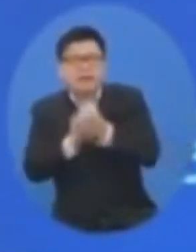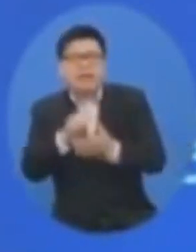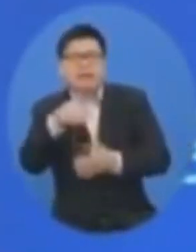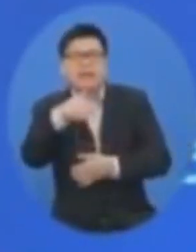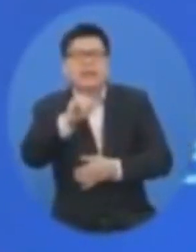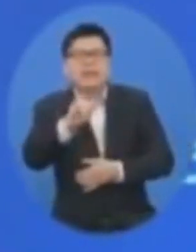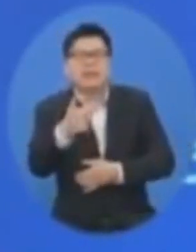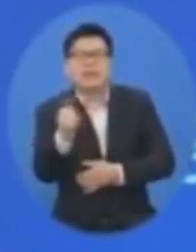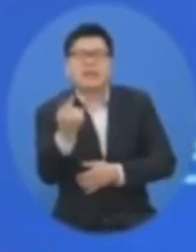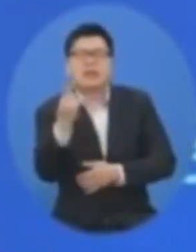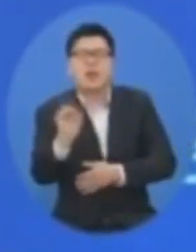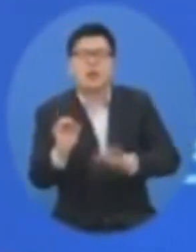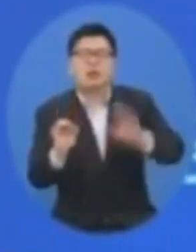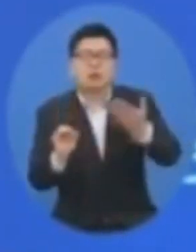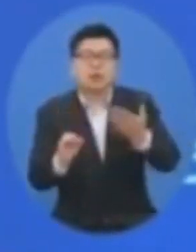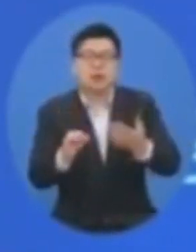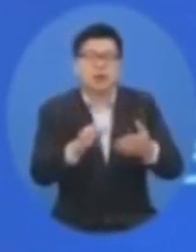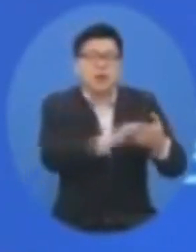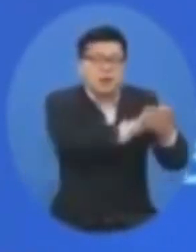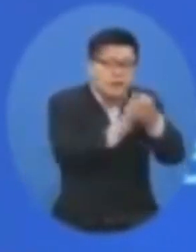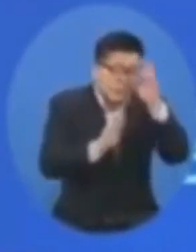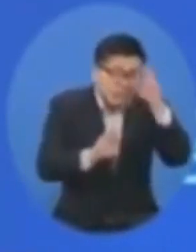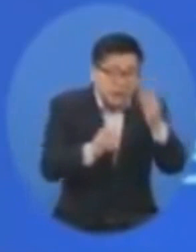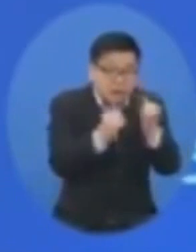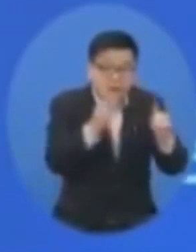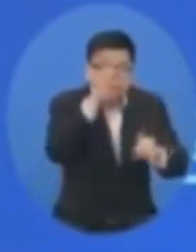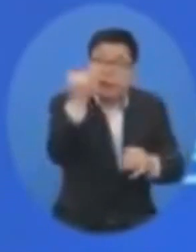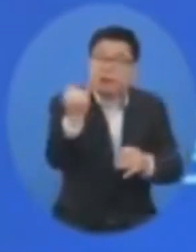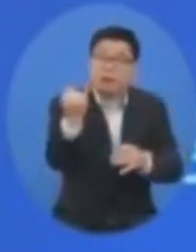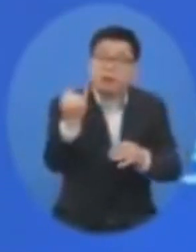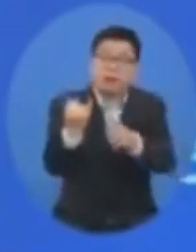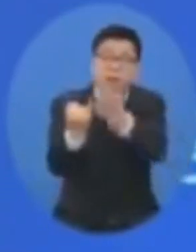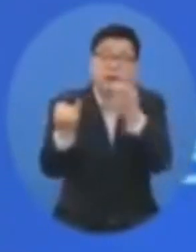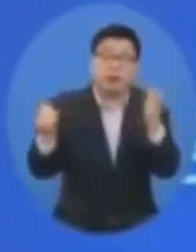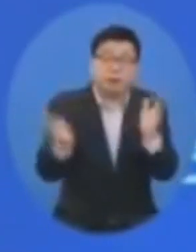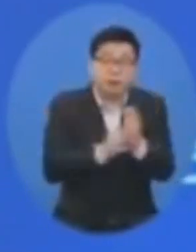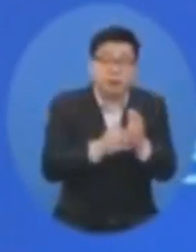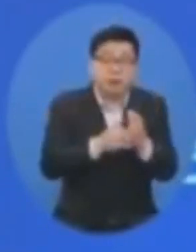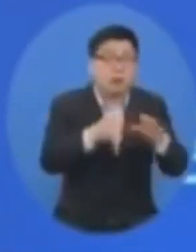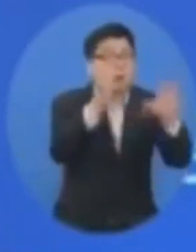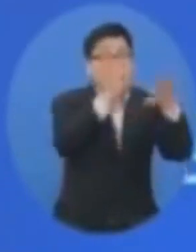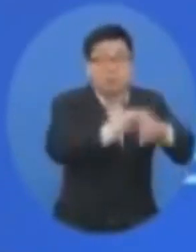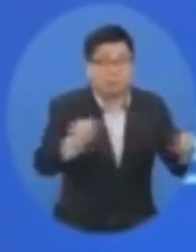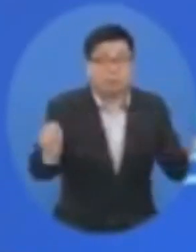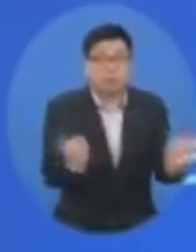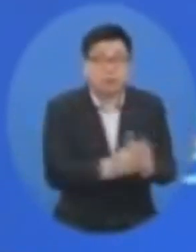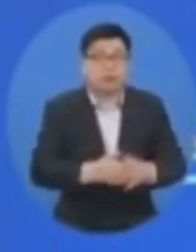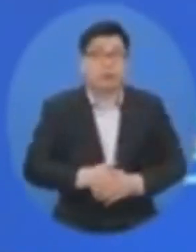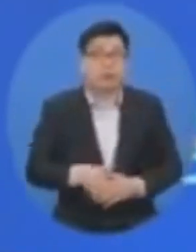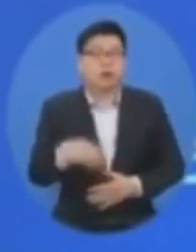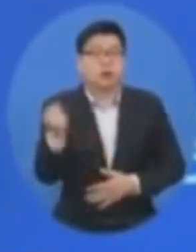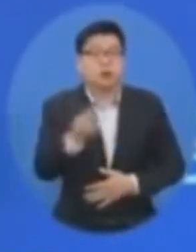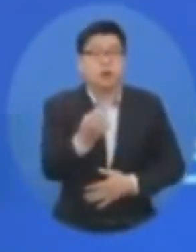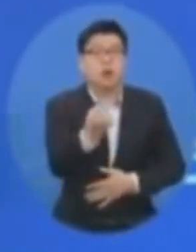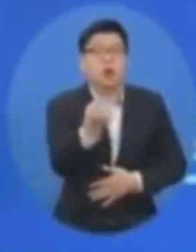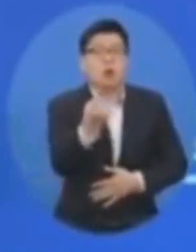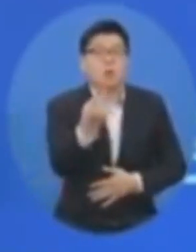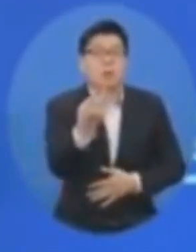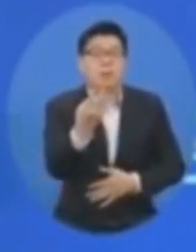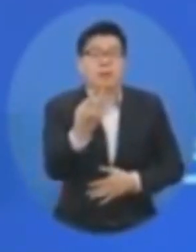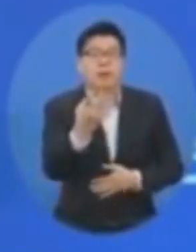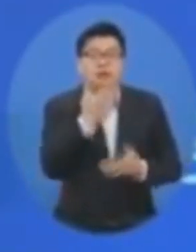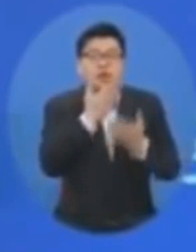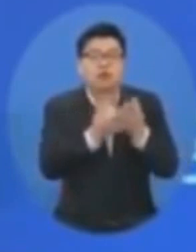그 파면되면서 끝났습니다. 또 일부 핵심들은 그 이미 그 같이